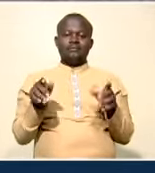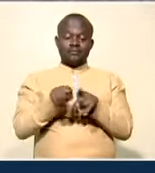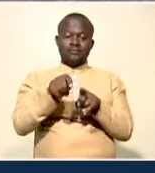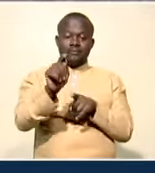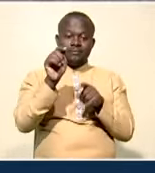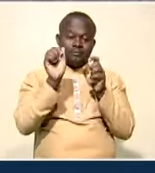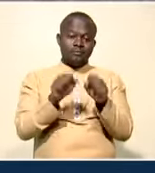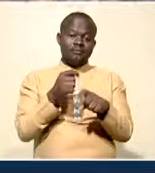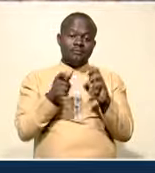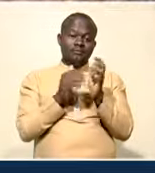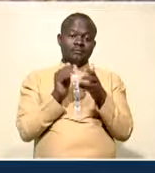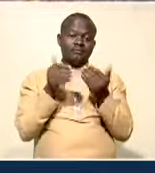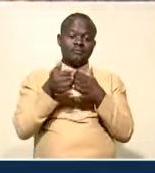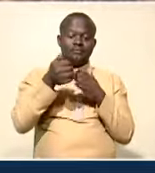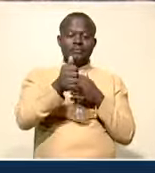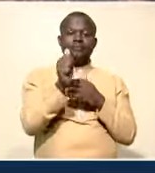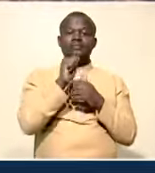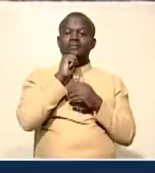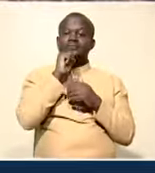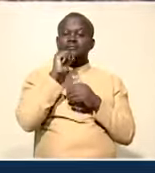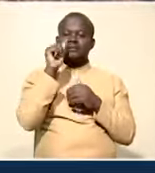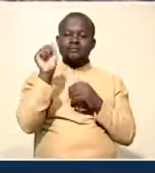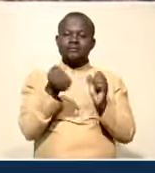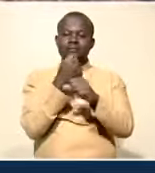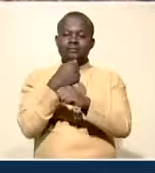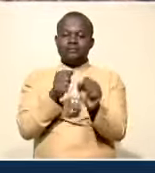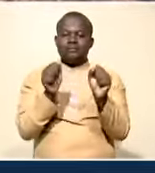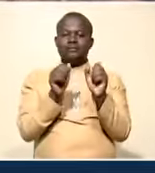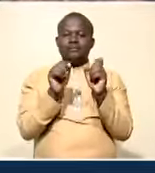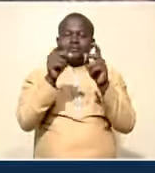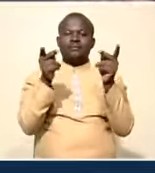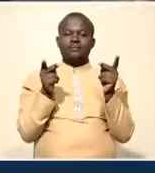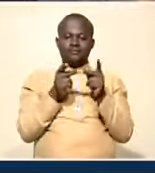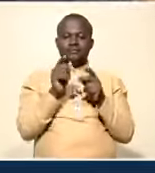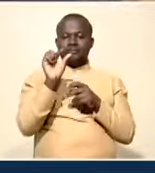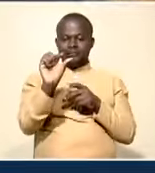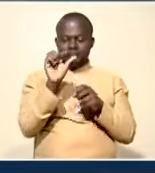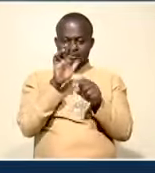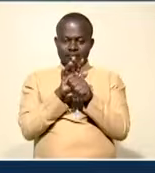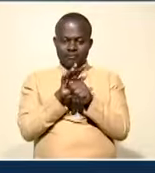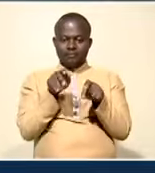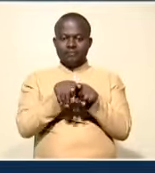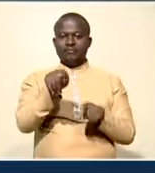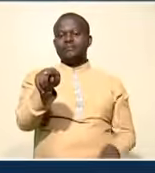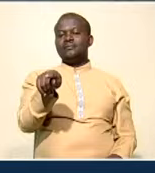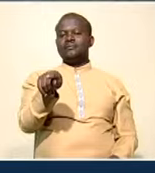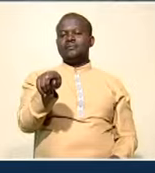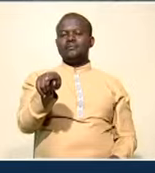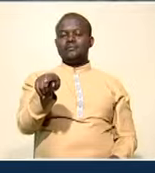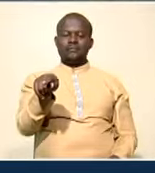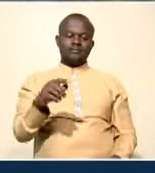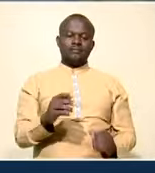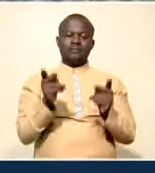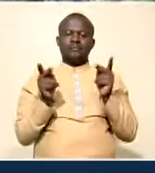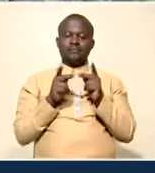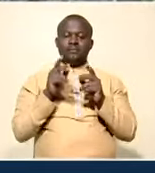nabyo birashoboka ariko iyo nago yari kuba izamutse ahantu hatoya cyane kuriye yakabaza mu